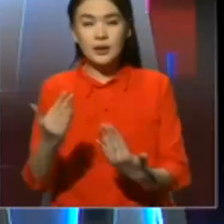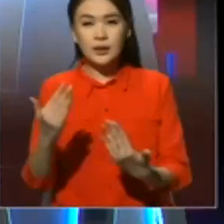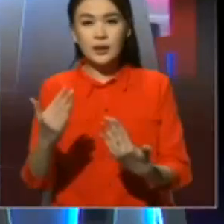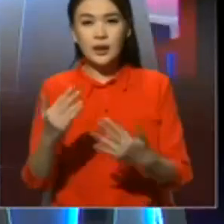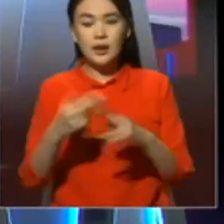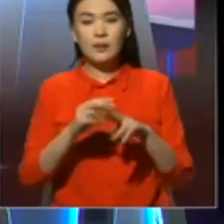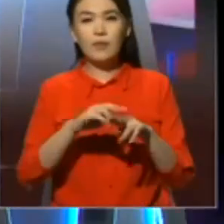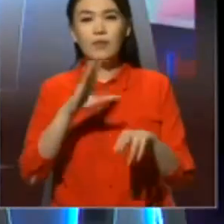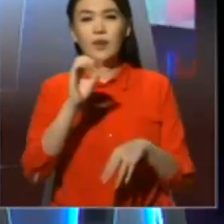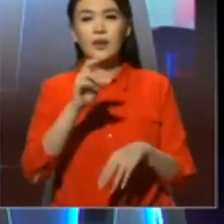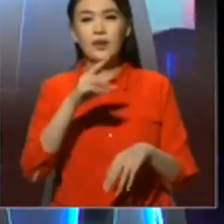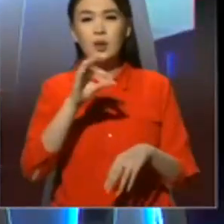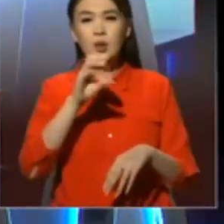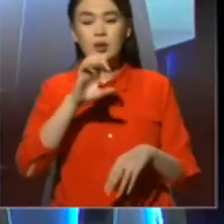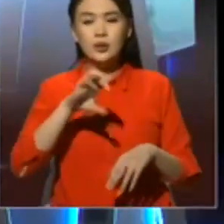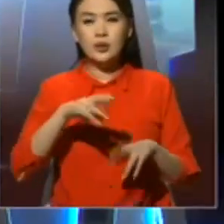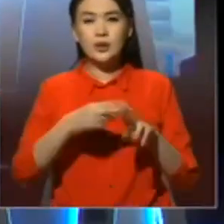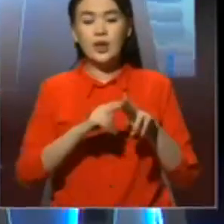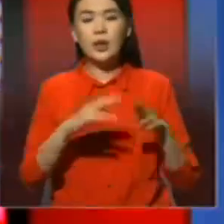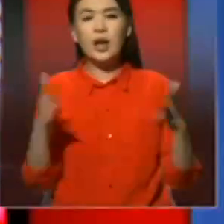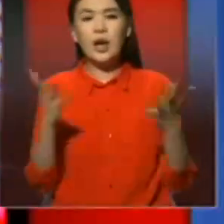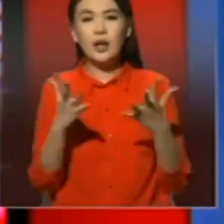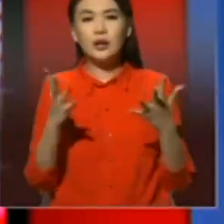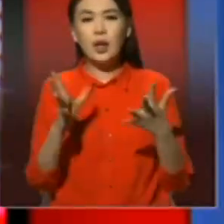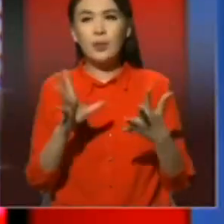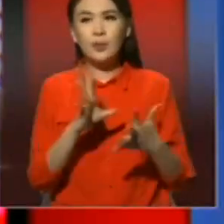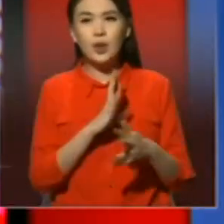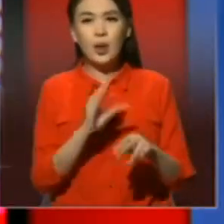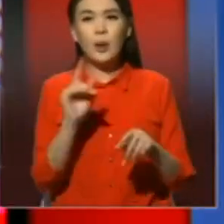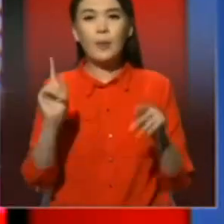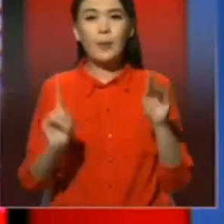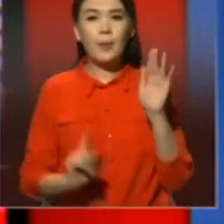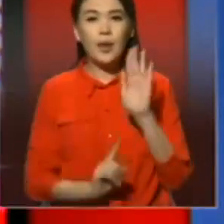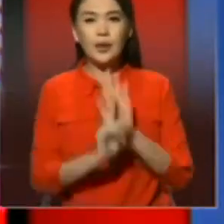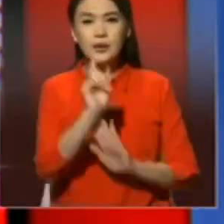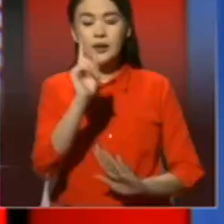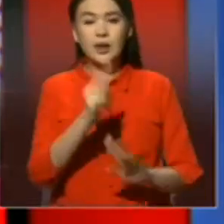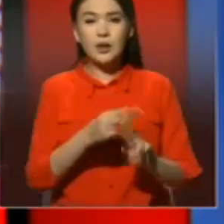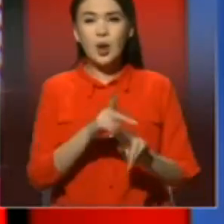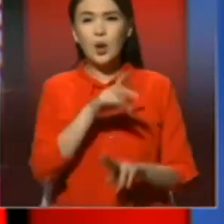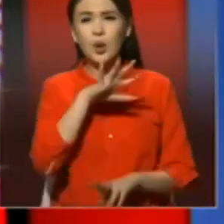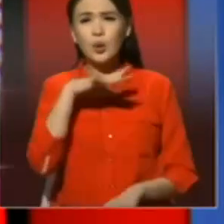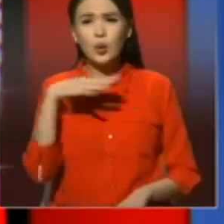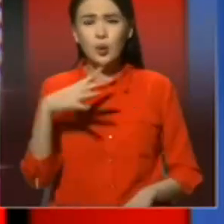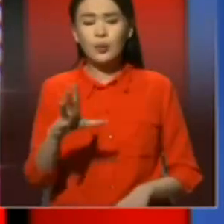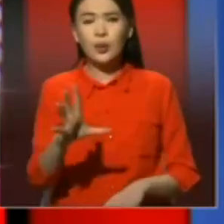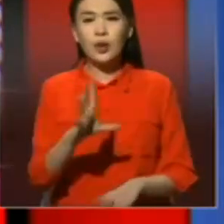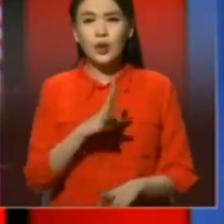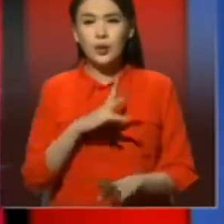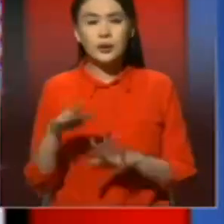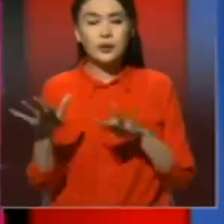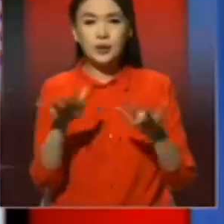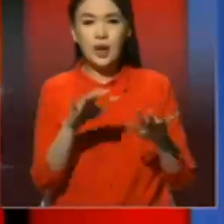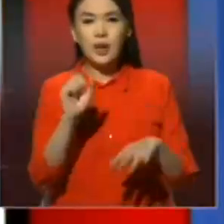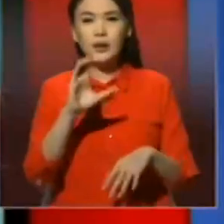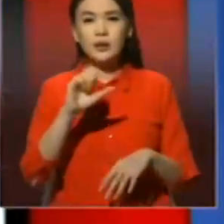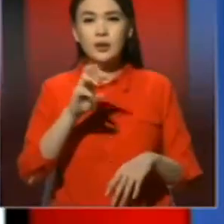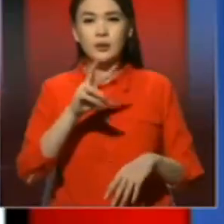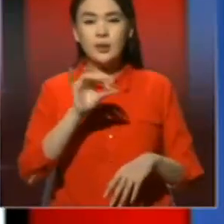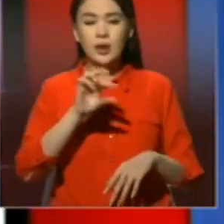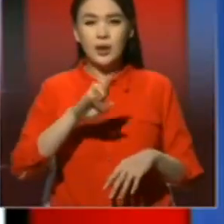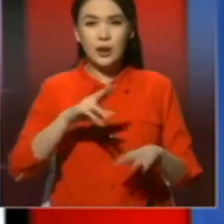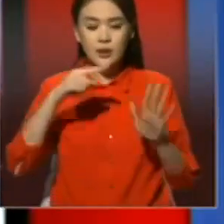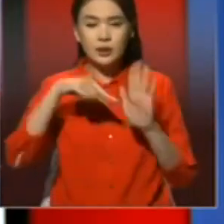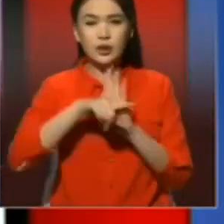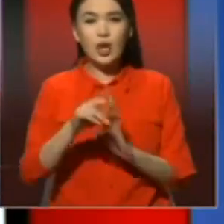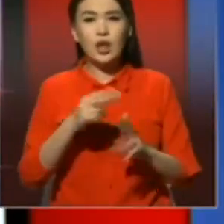Қазақстанның этностарының құрамы қандай болды. Міне осы мәселеден басталды. Бүгінгі таңда көп деген сыни пікірлер айтылып жатады. Ассамблеяның іс-шаралары тек қана